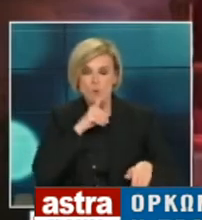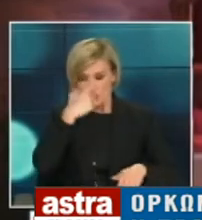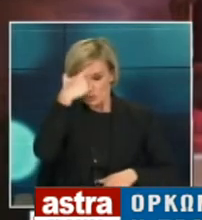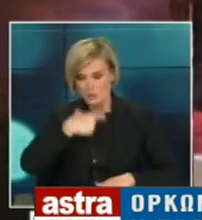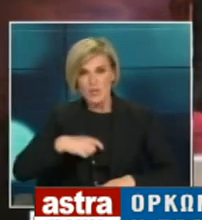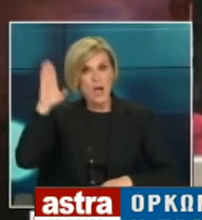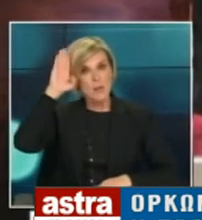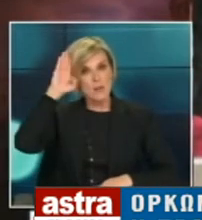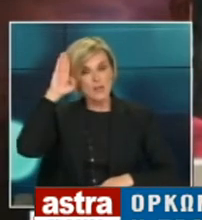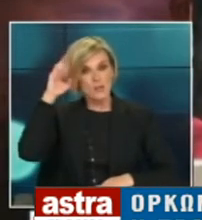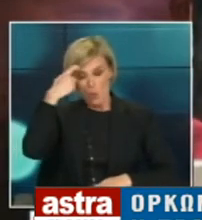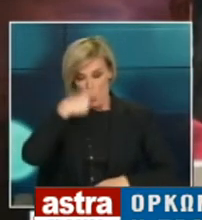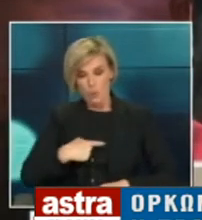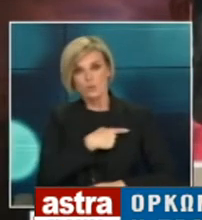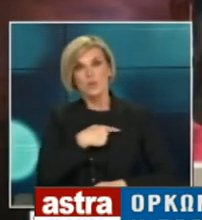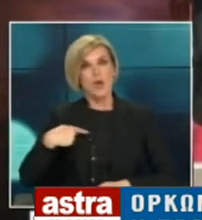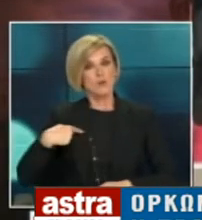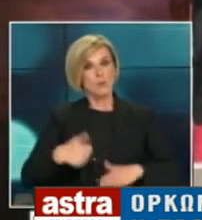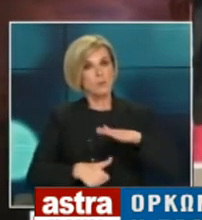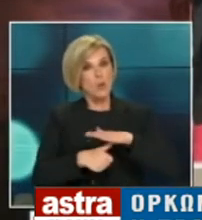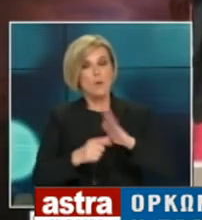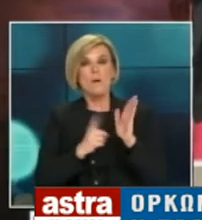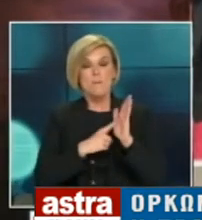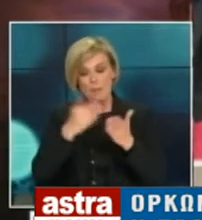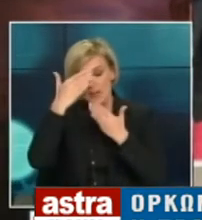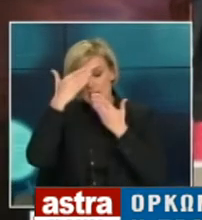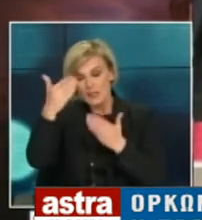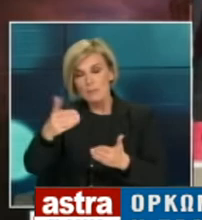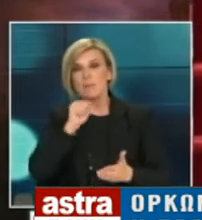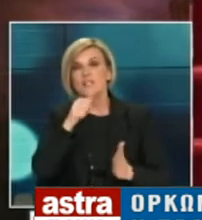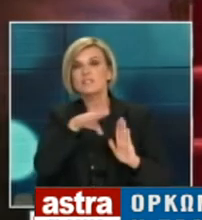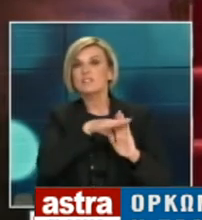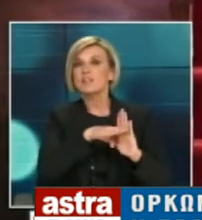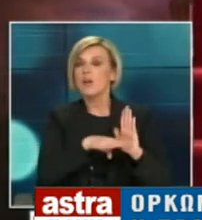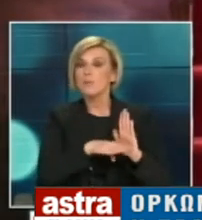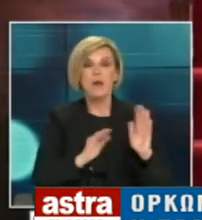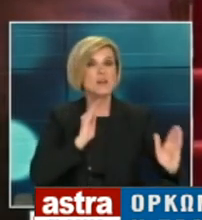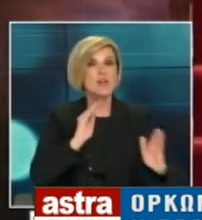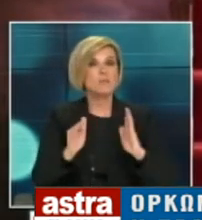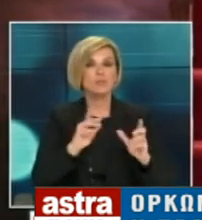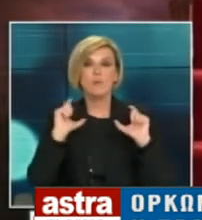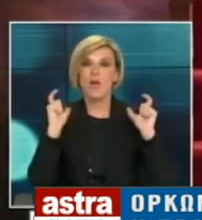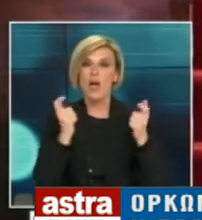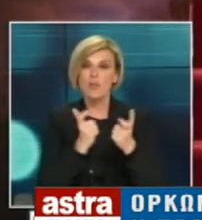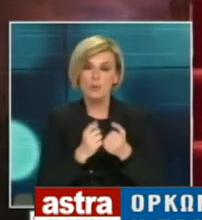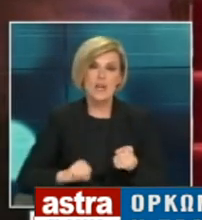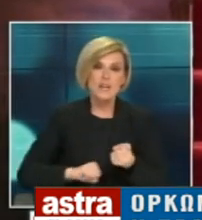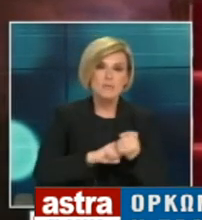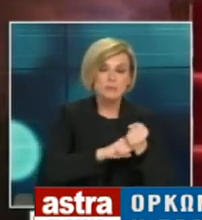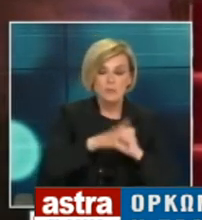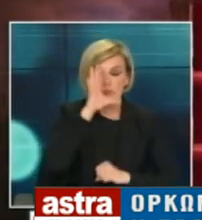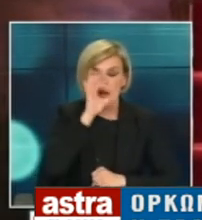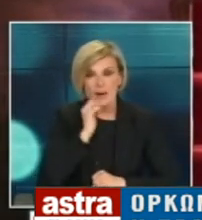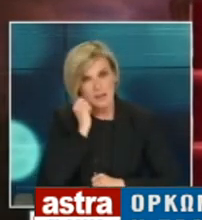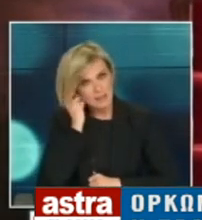ηγέτες. Ως ηγέτες οι οποίοι πρέπει να τιμήσουν το Σύνταγμα και να προστατεύσουν το έθνος μας, να υπερασπιστούμε αυτή την αλήθεια